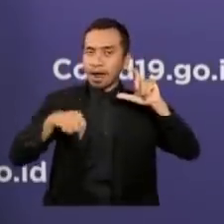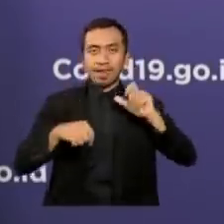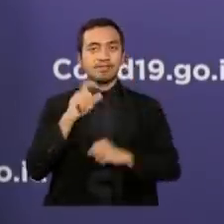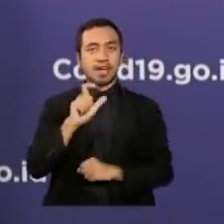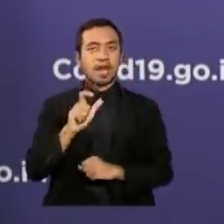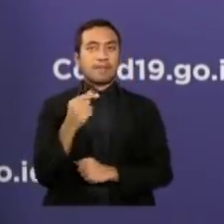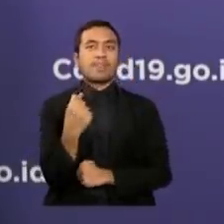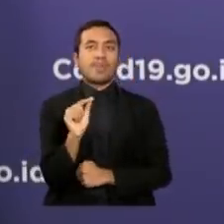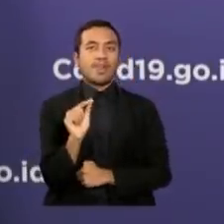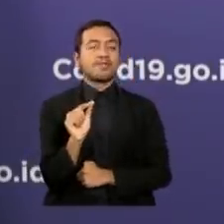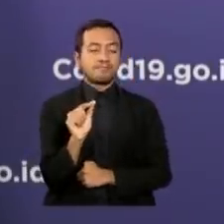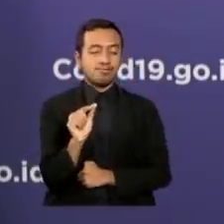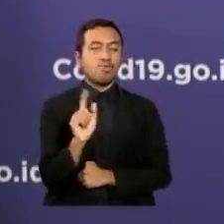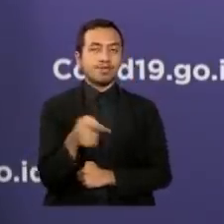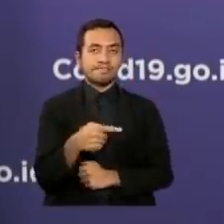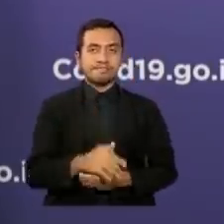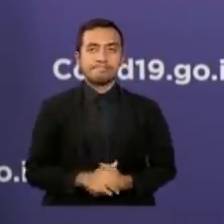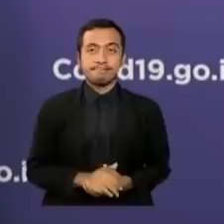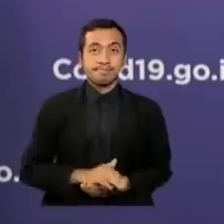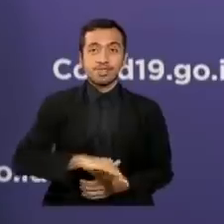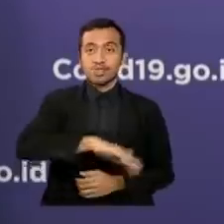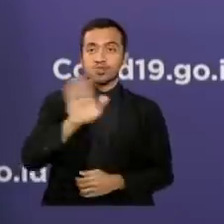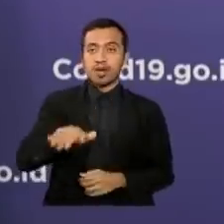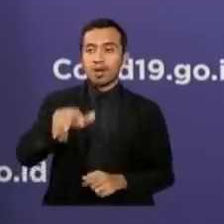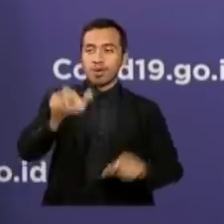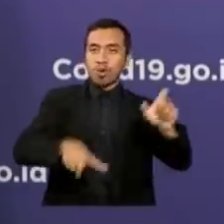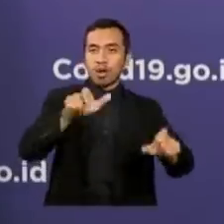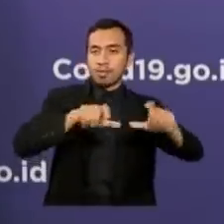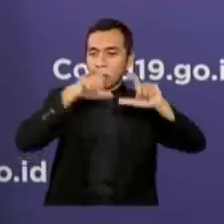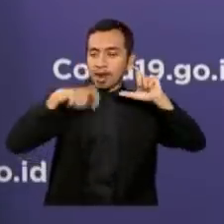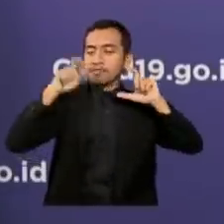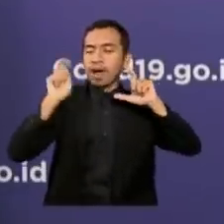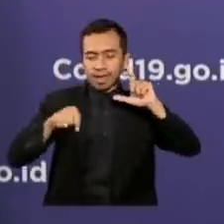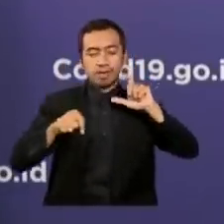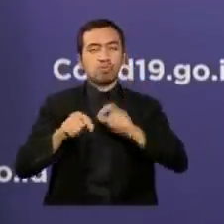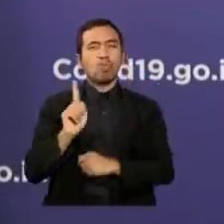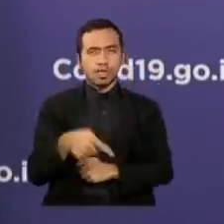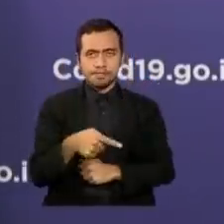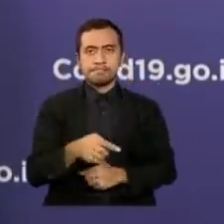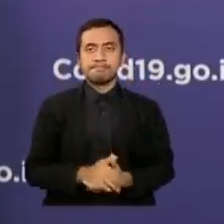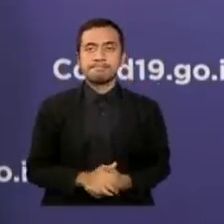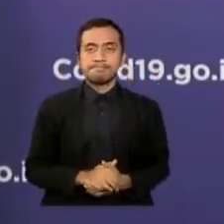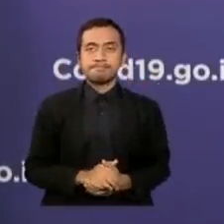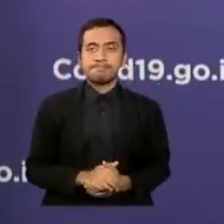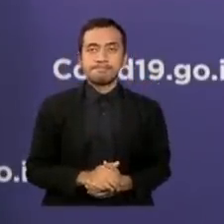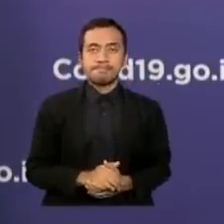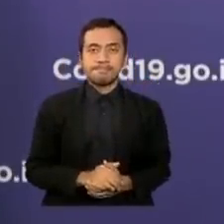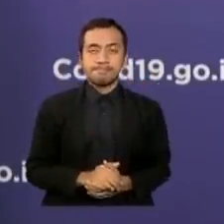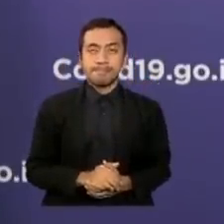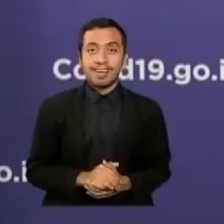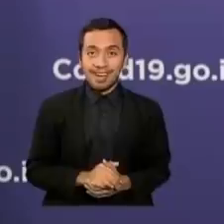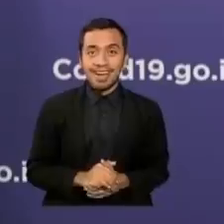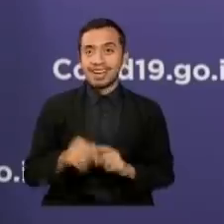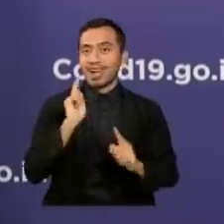benar Hai semua pihak wajib menggunakan masker selama masa pandemi berlangsung terutama apabila